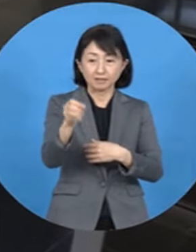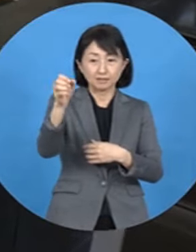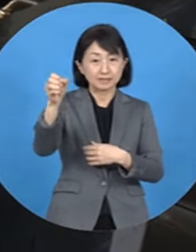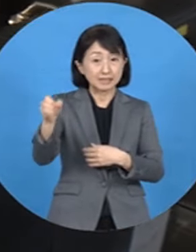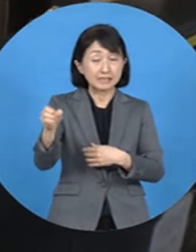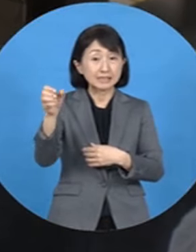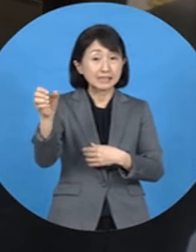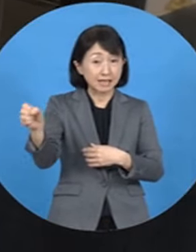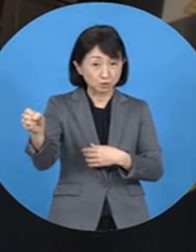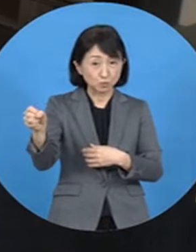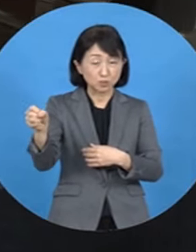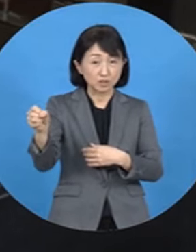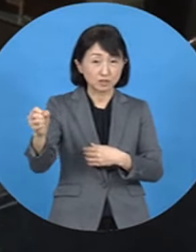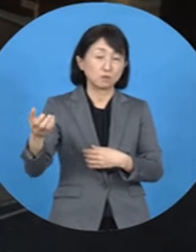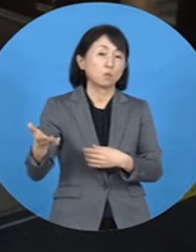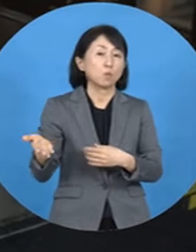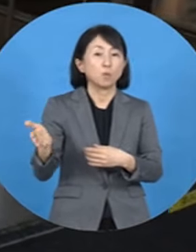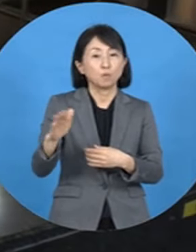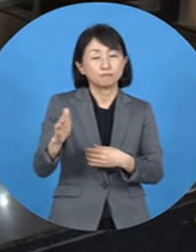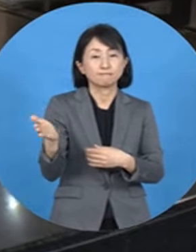り、あとは